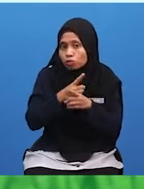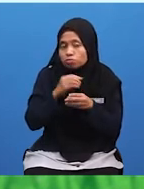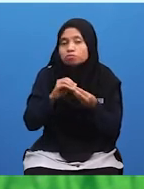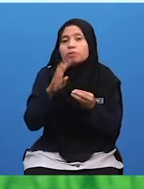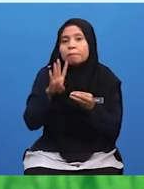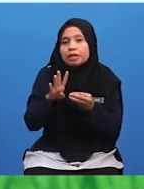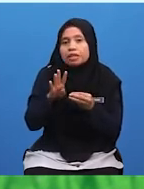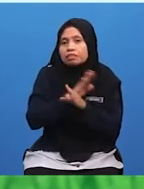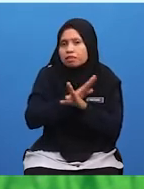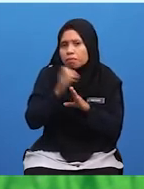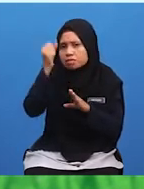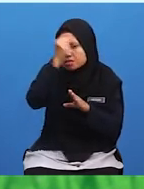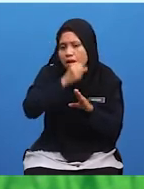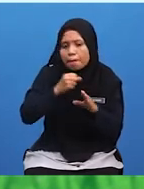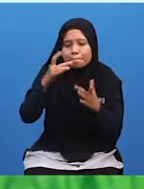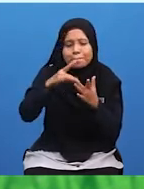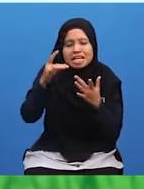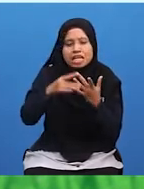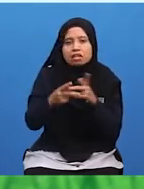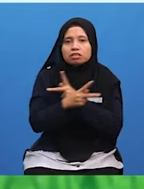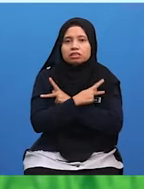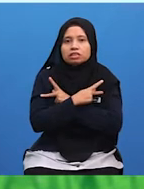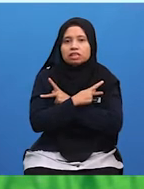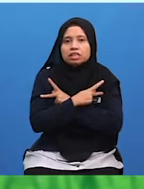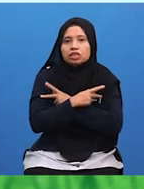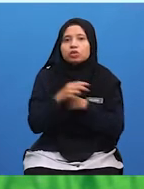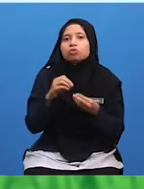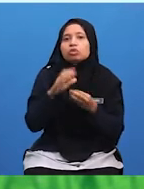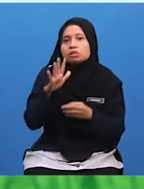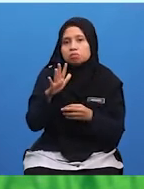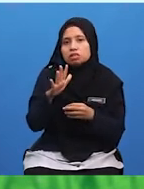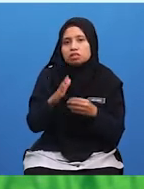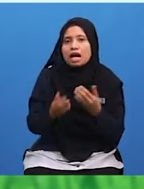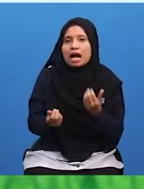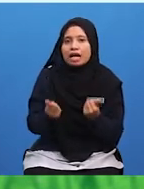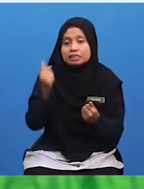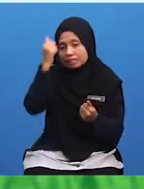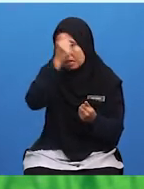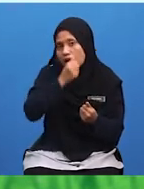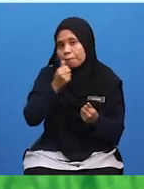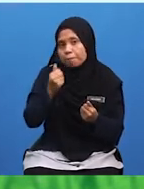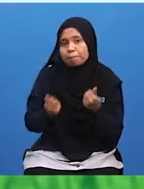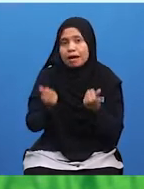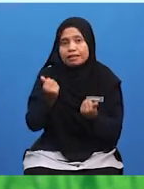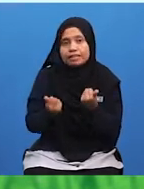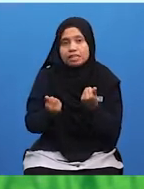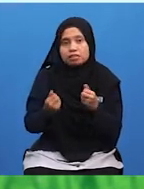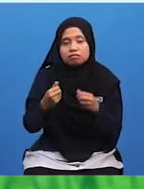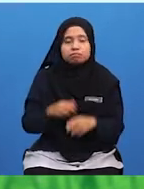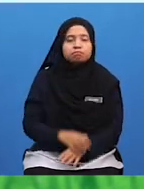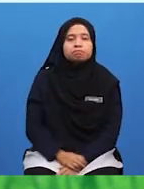Keempat, tidak bersikap pilih kasih. Dan kelima, bersikap adil dalam